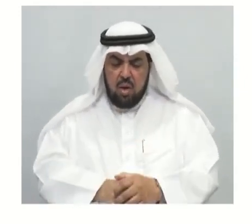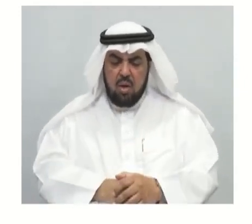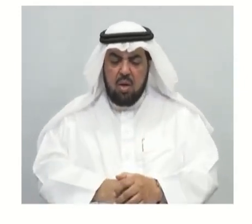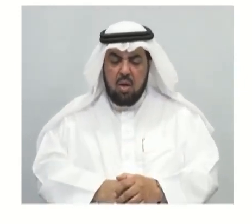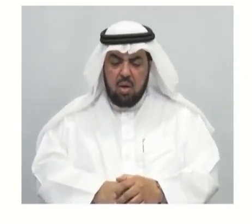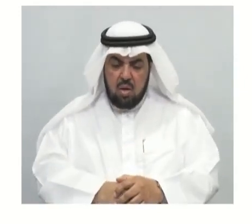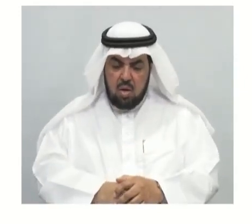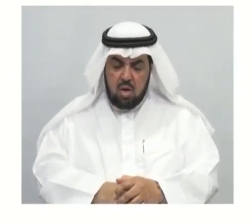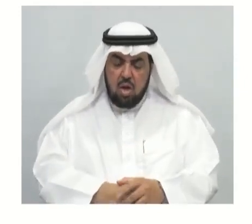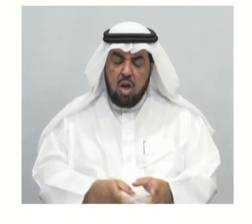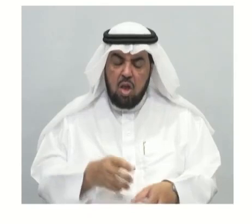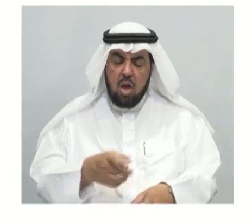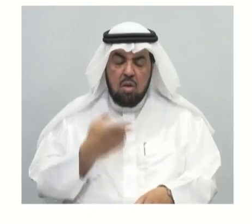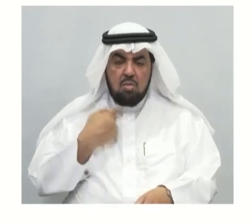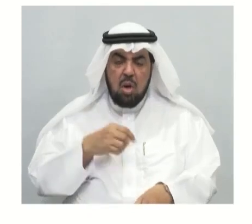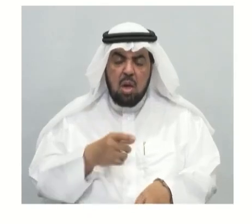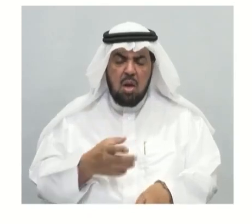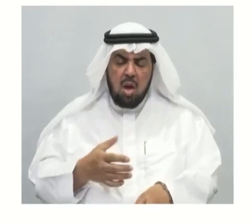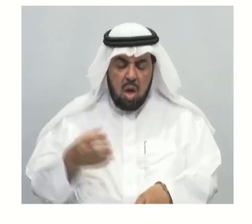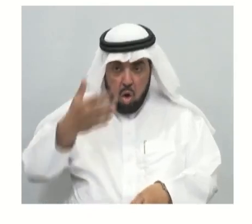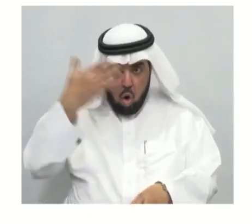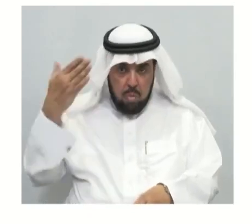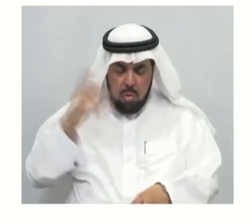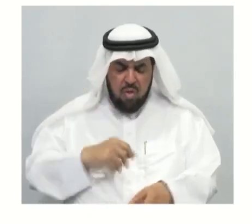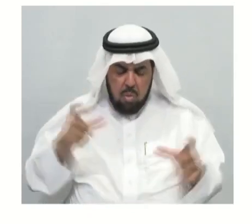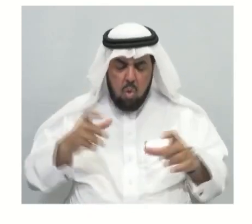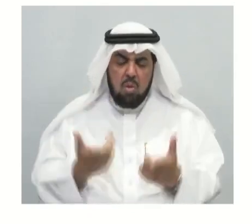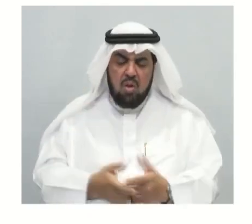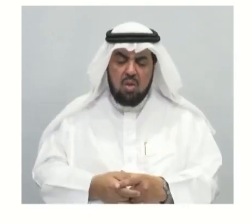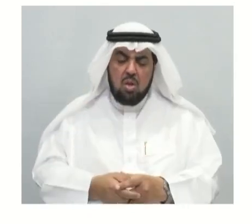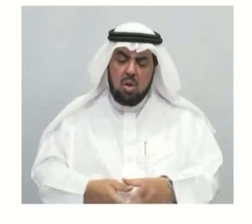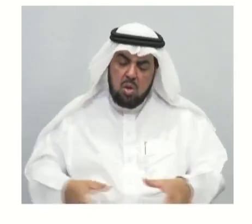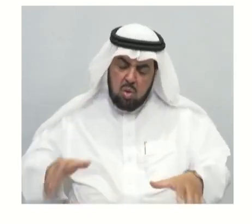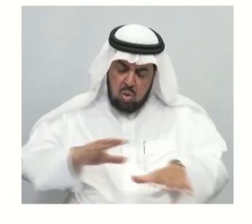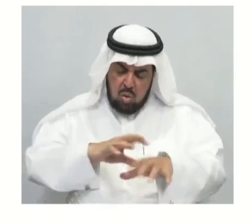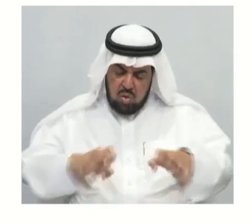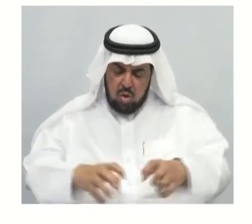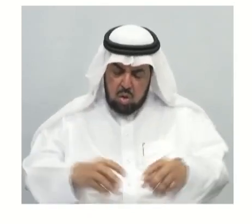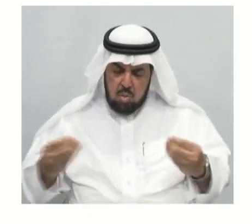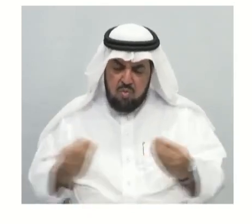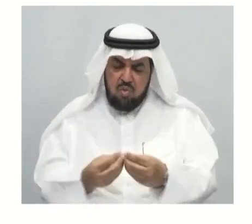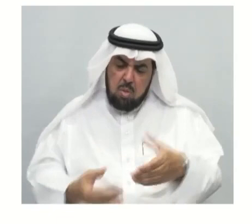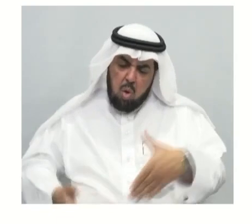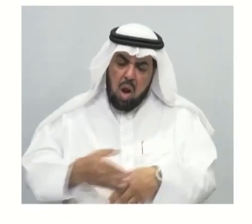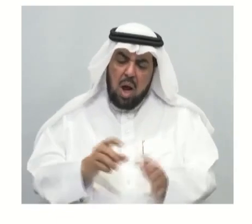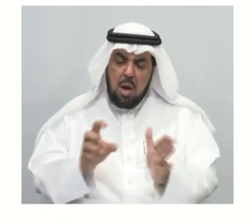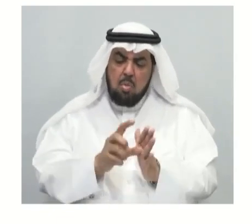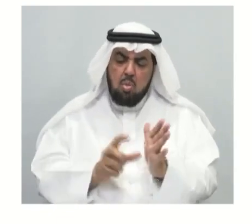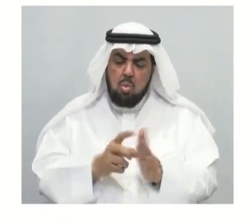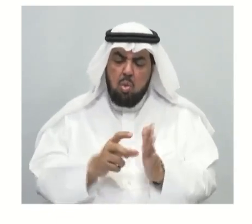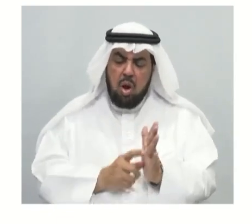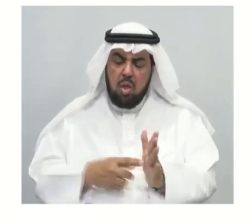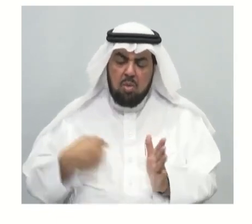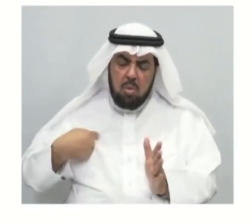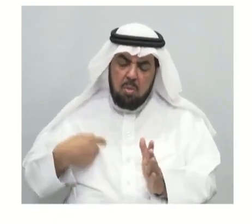كان الجمهور لا يملك خبره عن الموضوع حيث تجمع هذه التفسيرات في ملحق منظم يسمى بقائمه